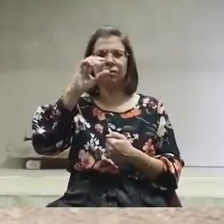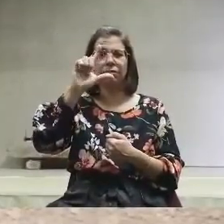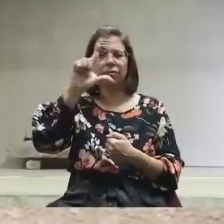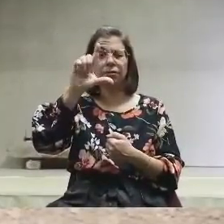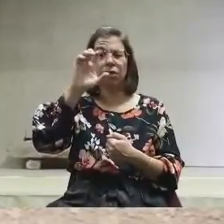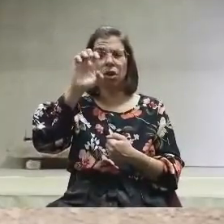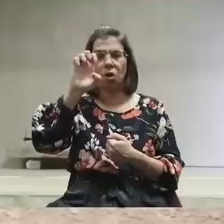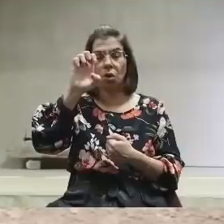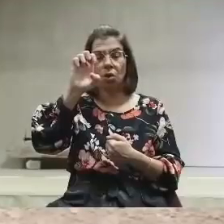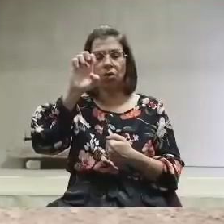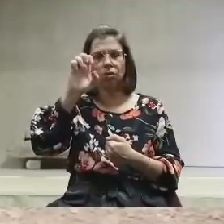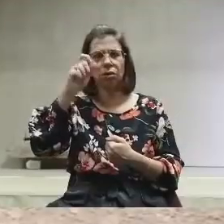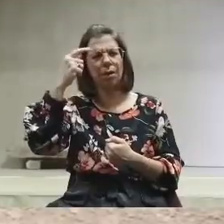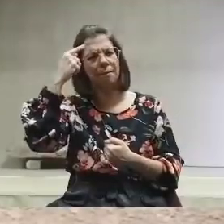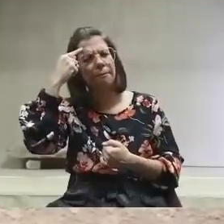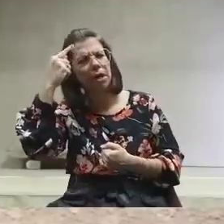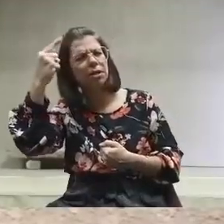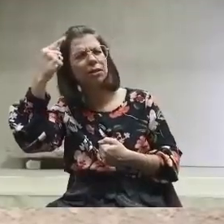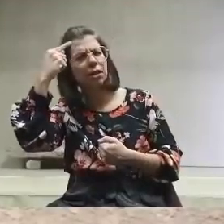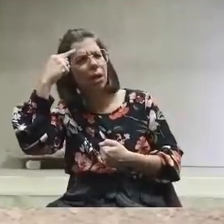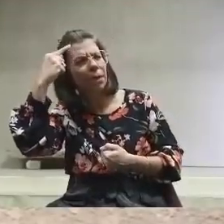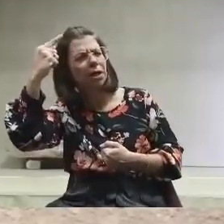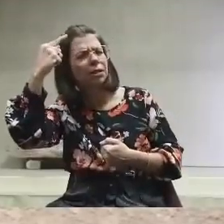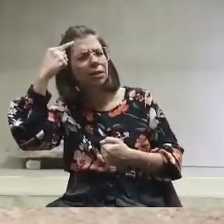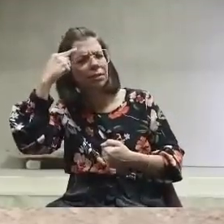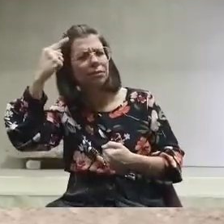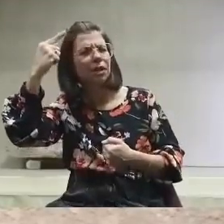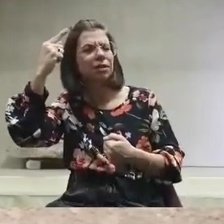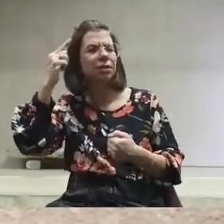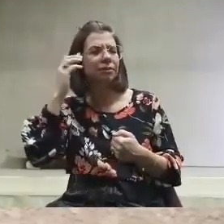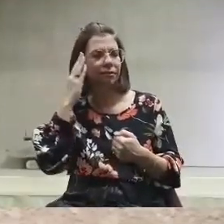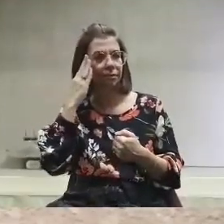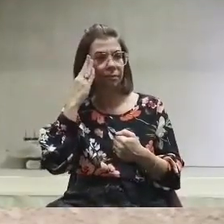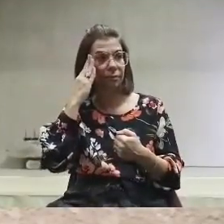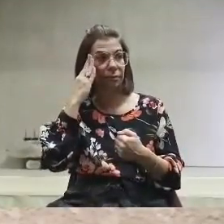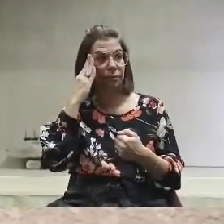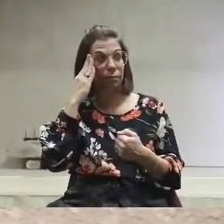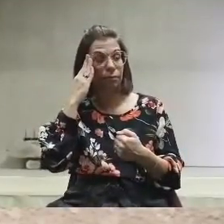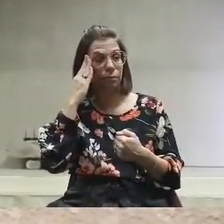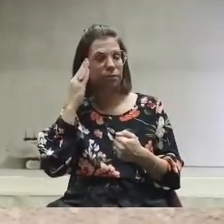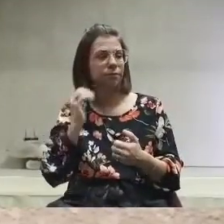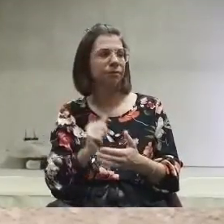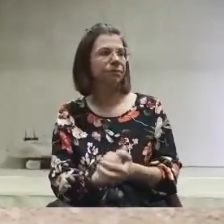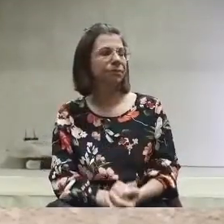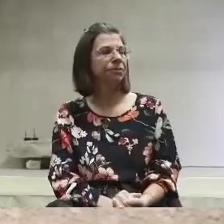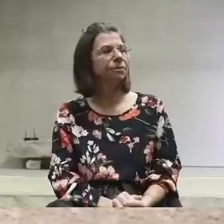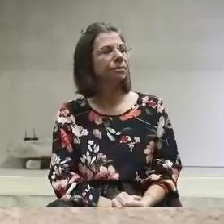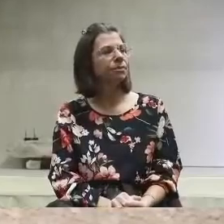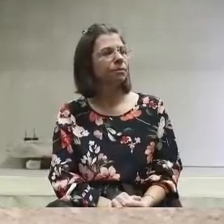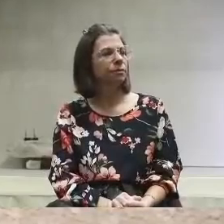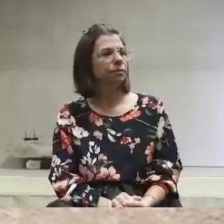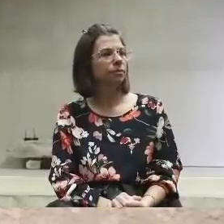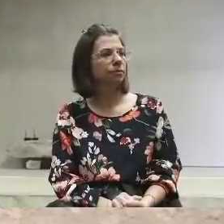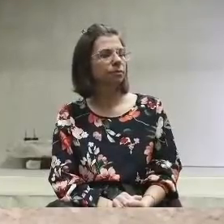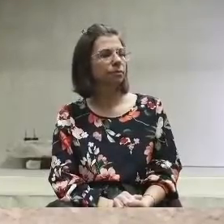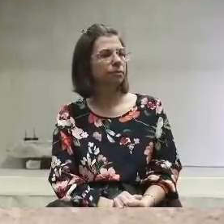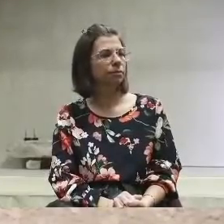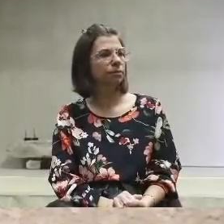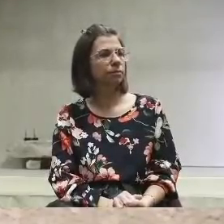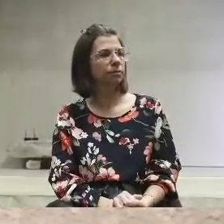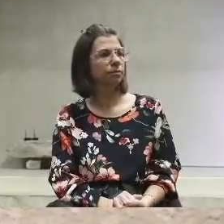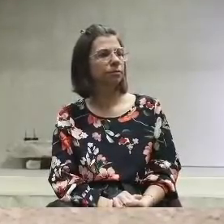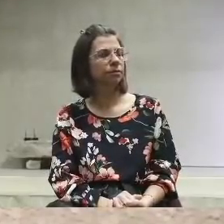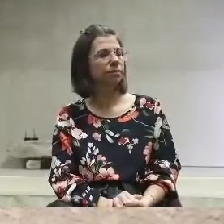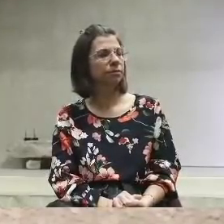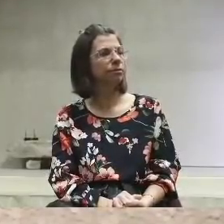n'avaient pas encore bougé aux US, et a eu ce verdict, je l'ai déjà dit plusieurs fois, mais c'est un événement important pour